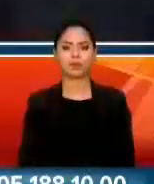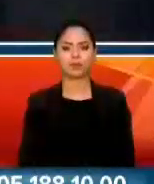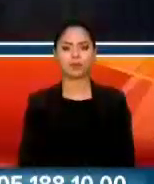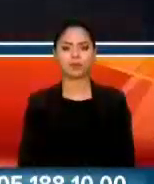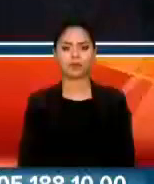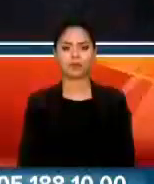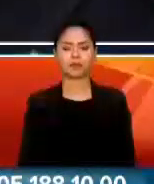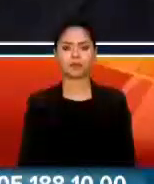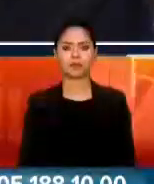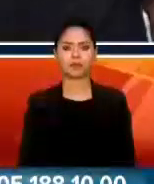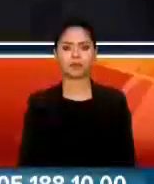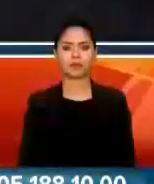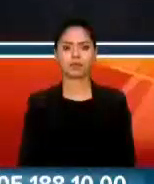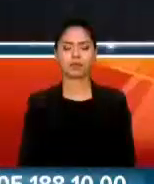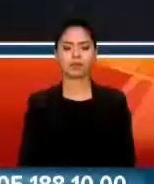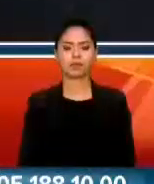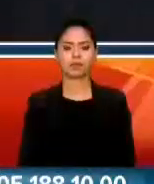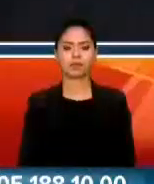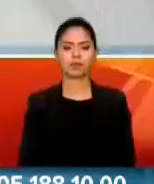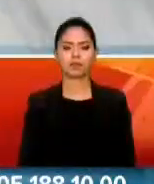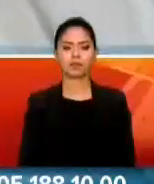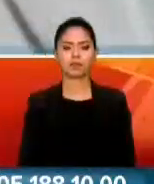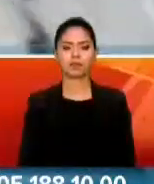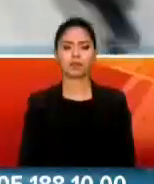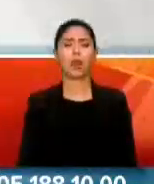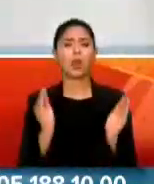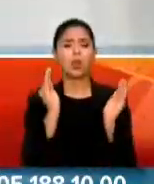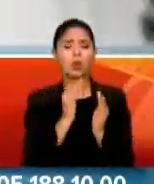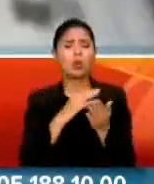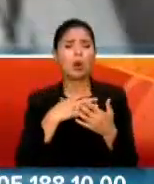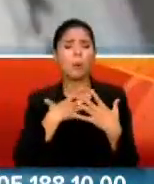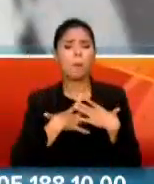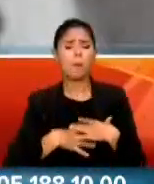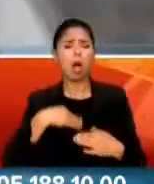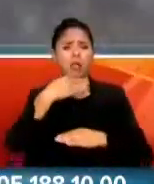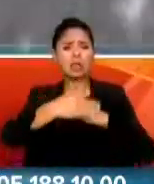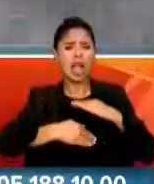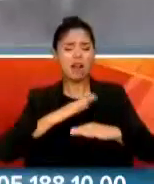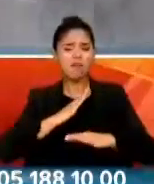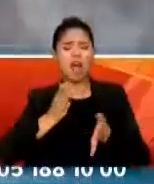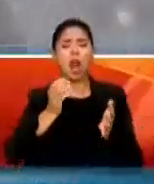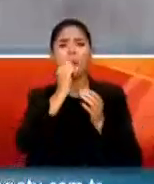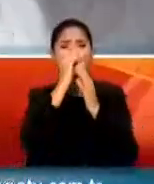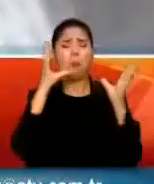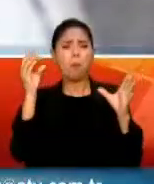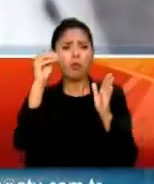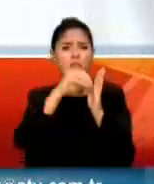çöpün tam şu arkasında 10 günlük bebek. Minicik bedeni kundağa sarılı halde poşete konmuştu.